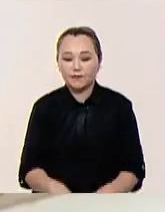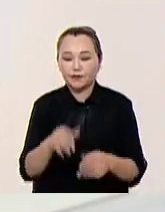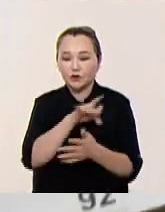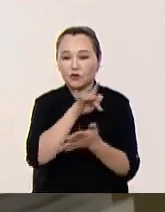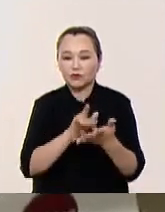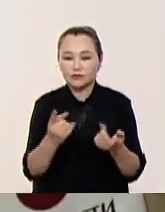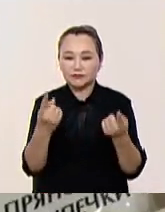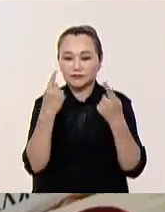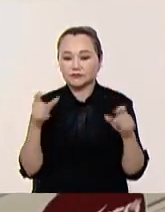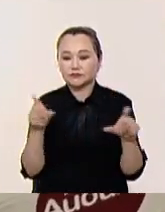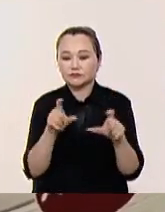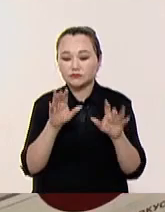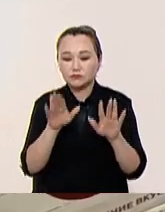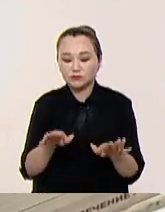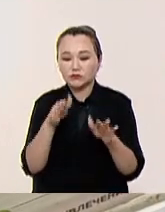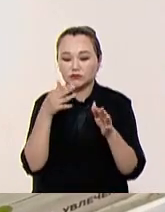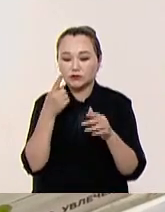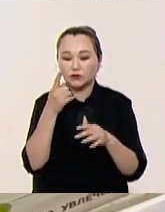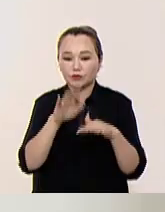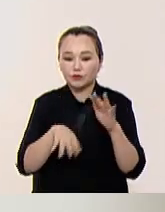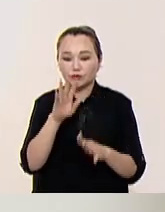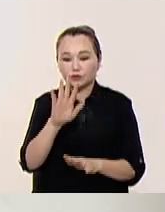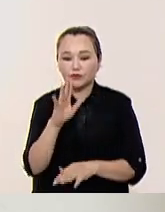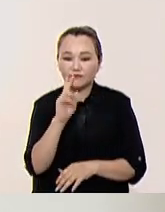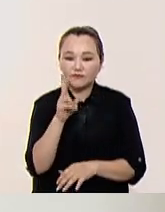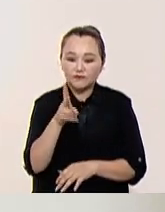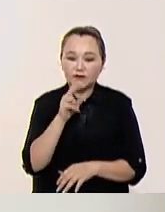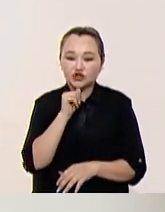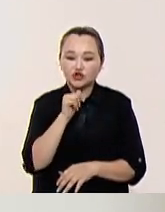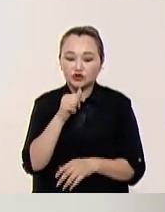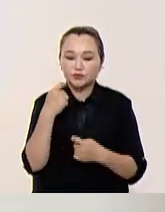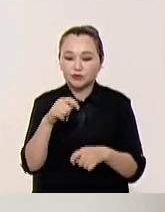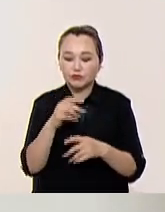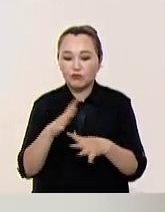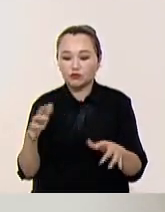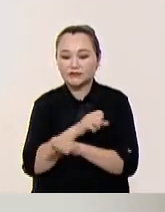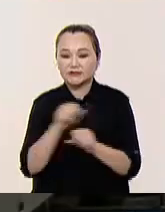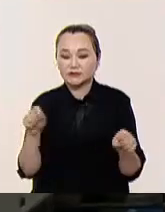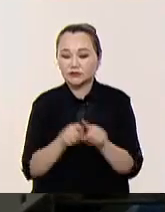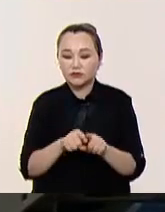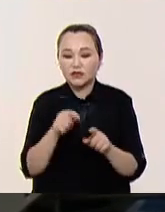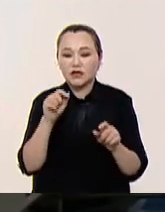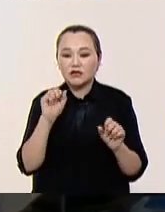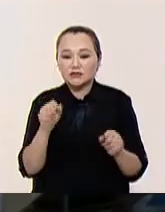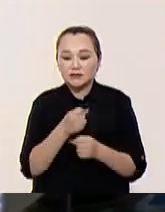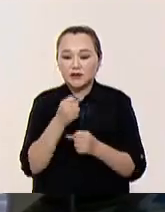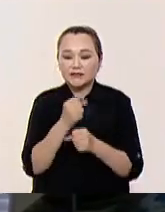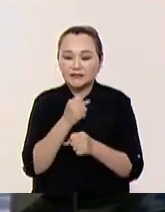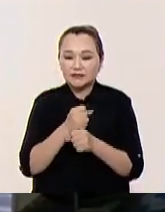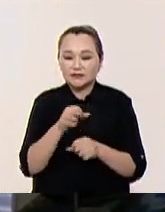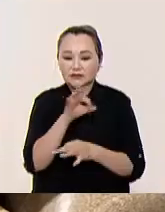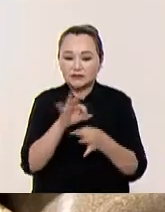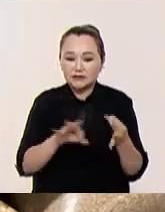Қаладағы ірі деген сауда орындарында да бір қолға екі келіден артық құмшекер сатылмайды. Мұндай шектеу қыс азығын жазда қамдайтын тұрғындардың